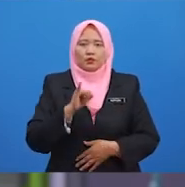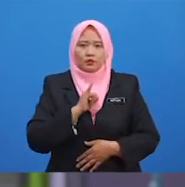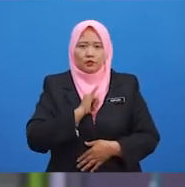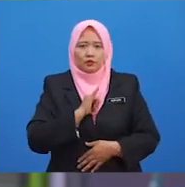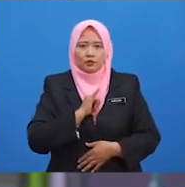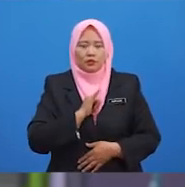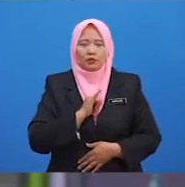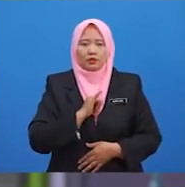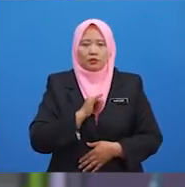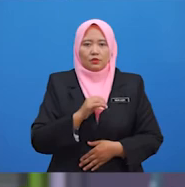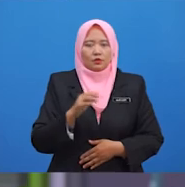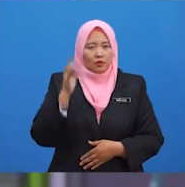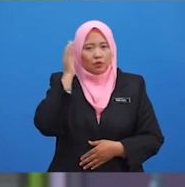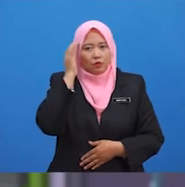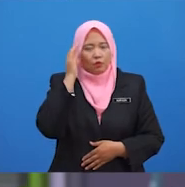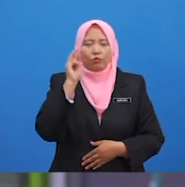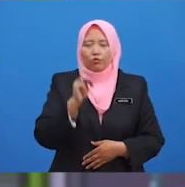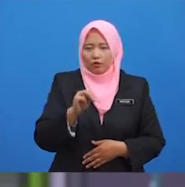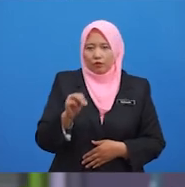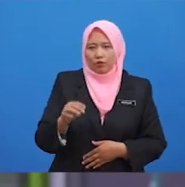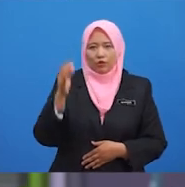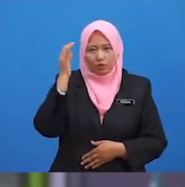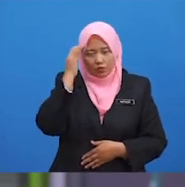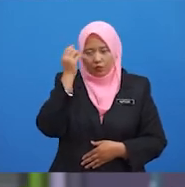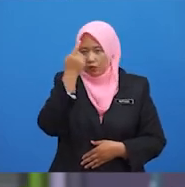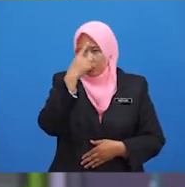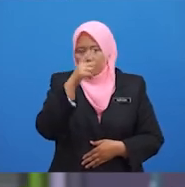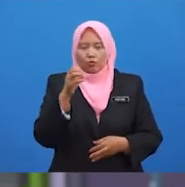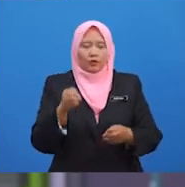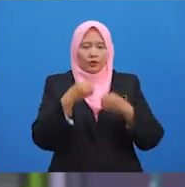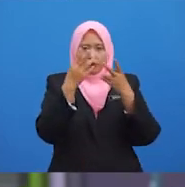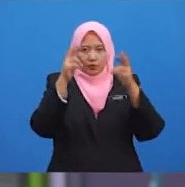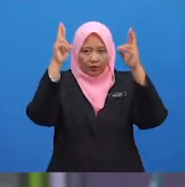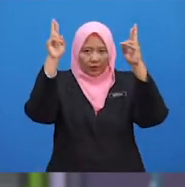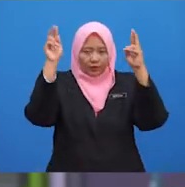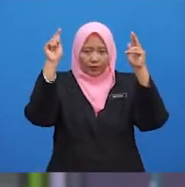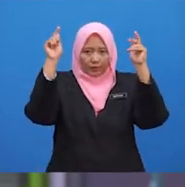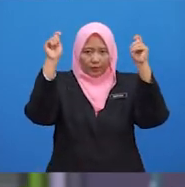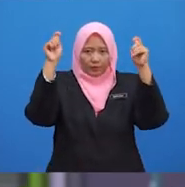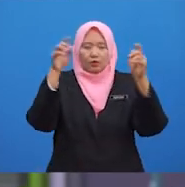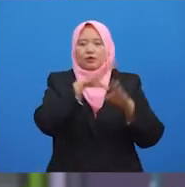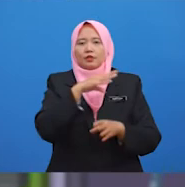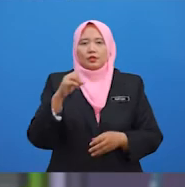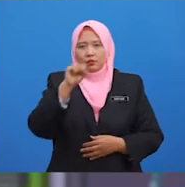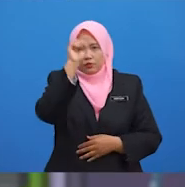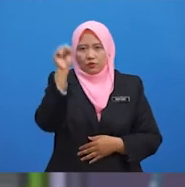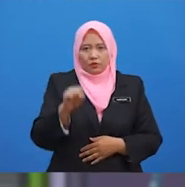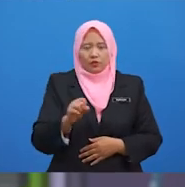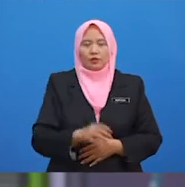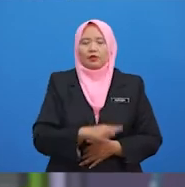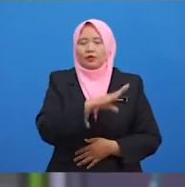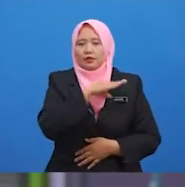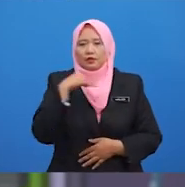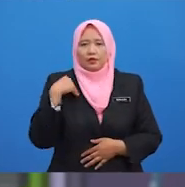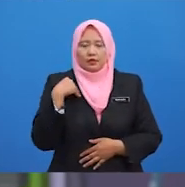dan persoalan yang terdapat dalam sajak ini. Selain itu, cikgu harap murid-murid dapat mengkaji